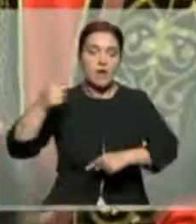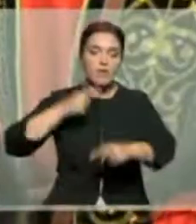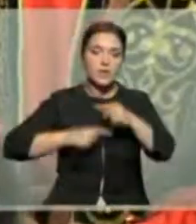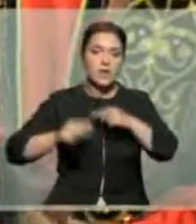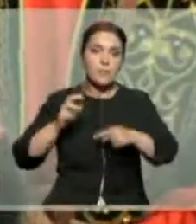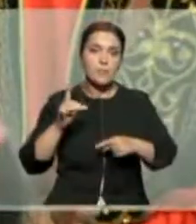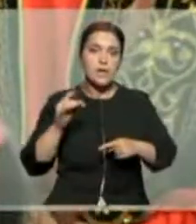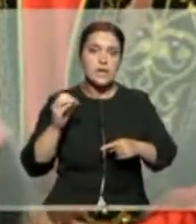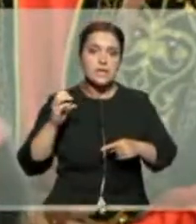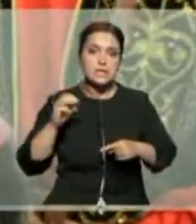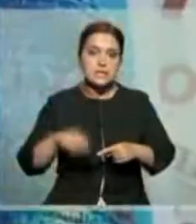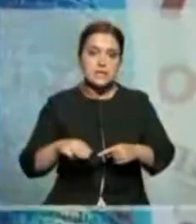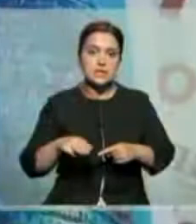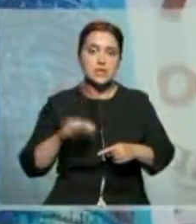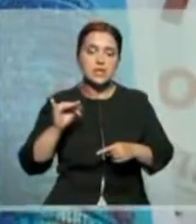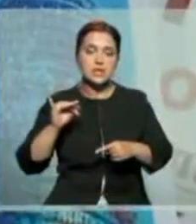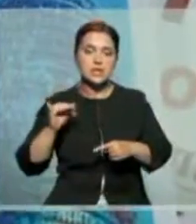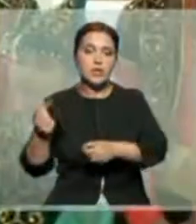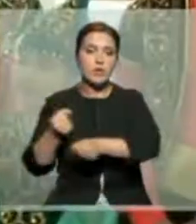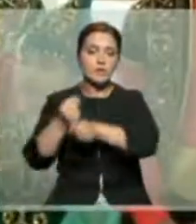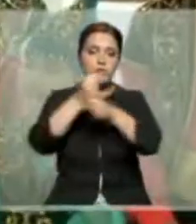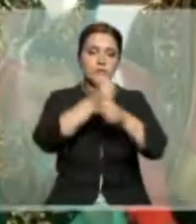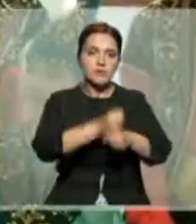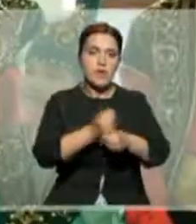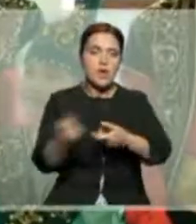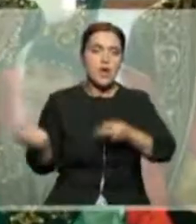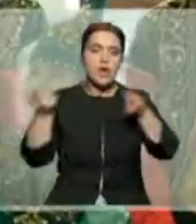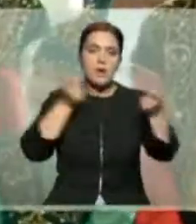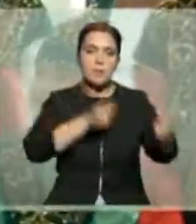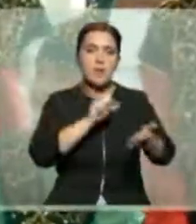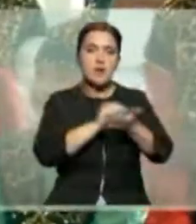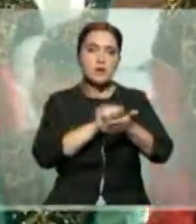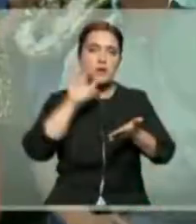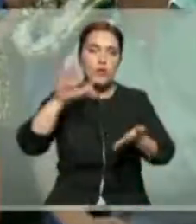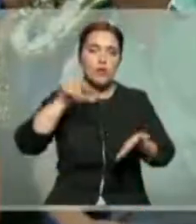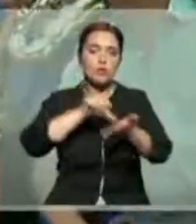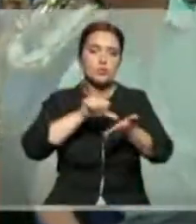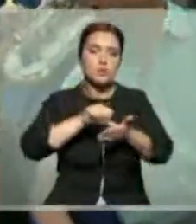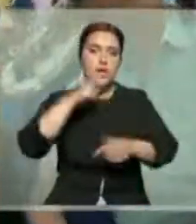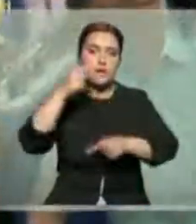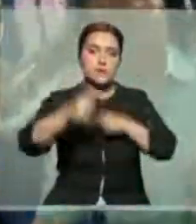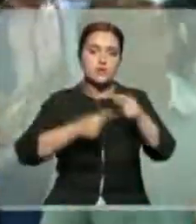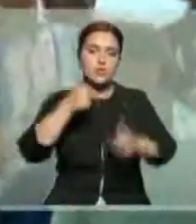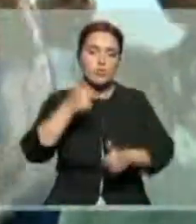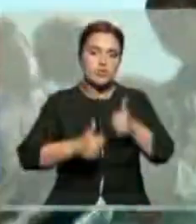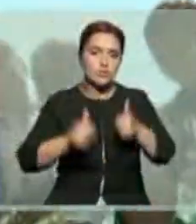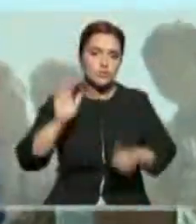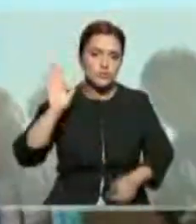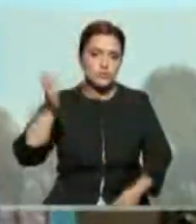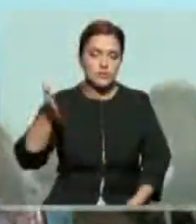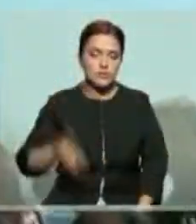в Брест, а оттуда на родину с большим кубком и международными сертификатами на участие в следующем конкурсе.